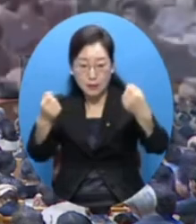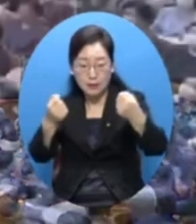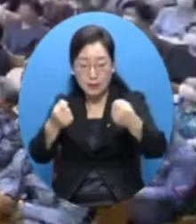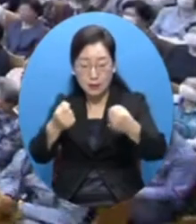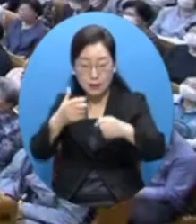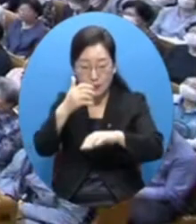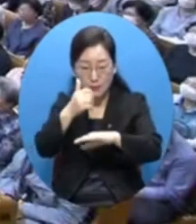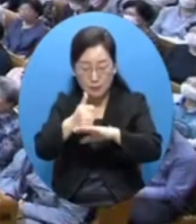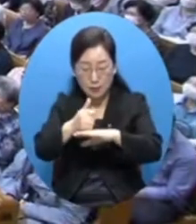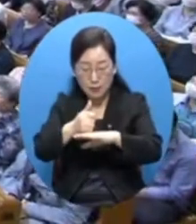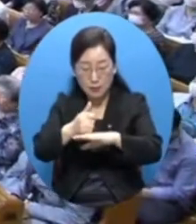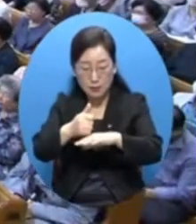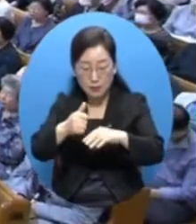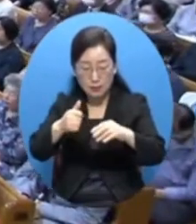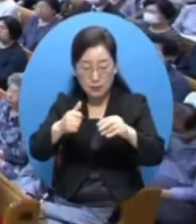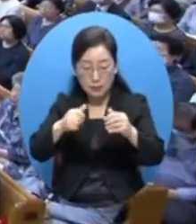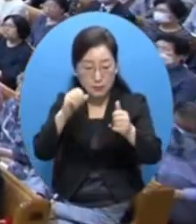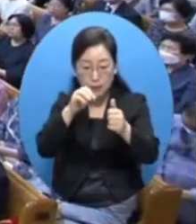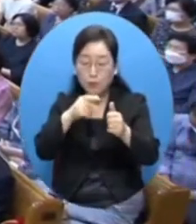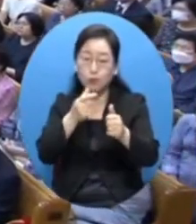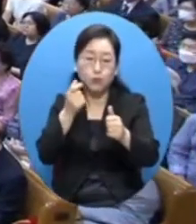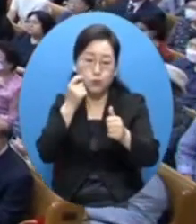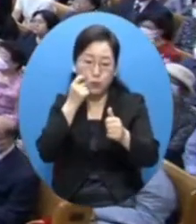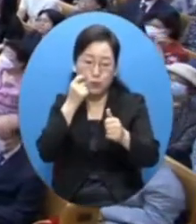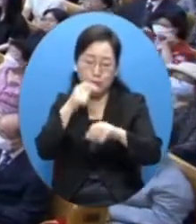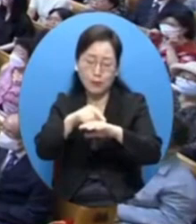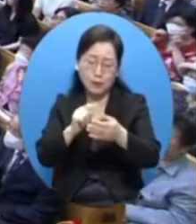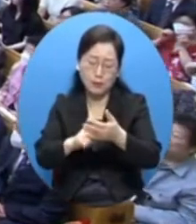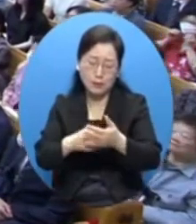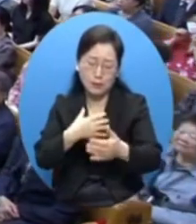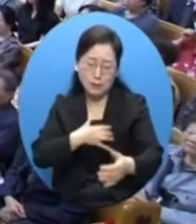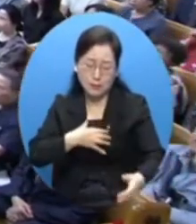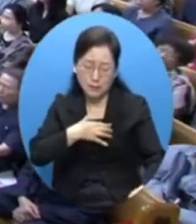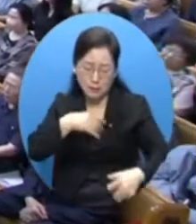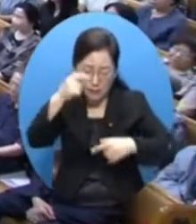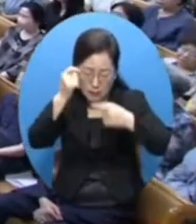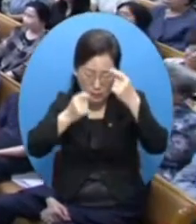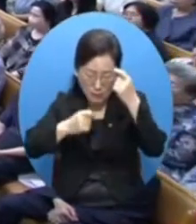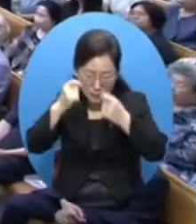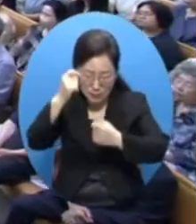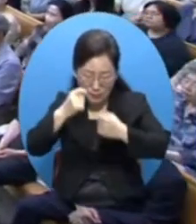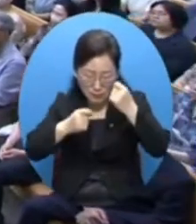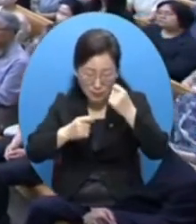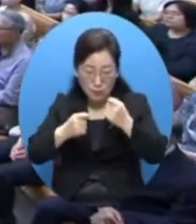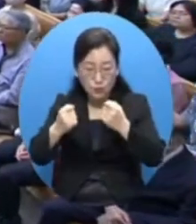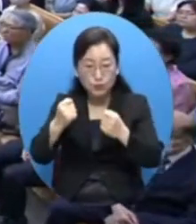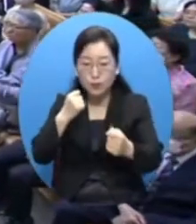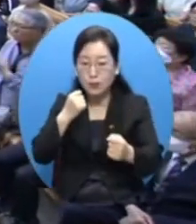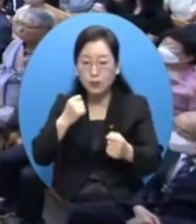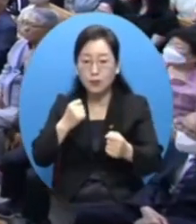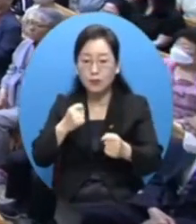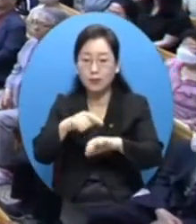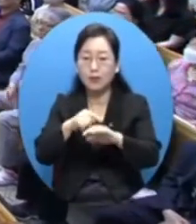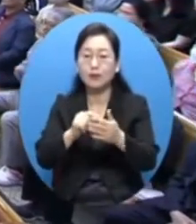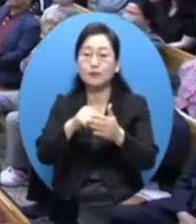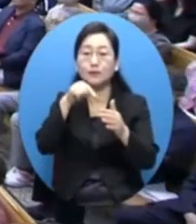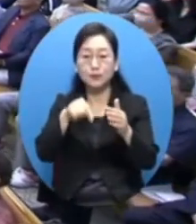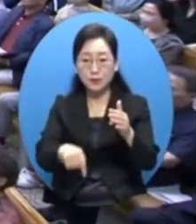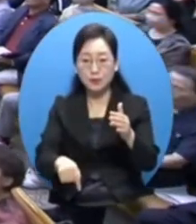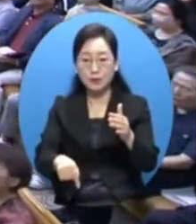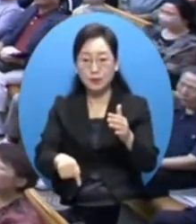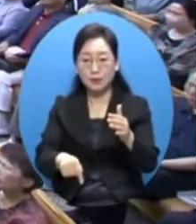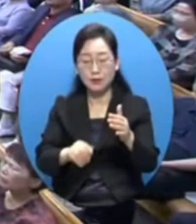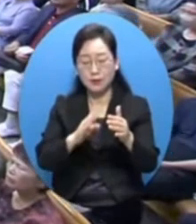마음이 찢기는 고통으로 울부짖어도 부족할 판이었는데 하나님께서 마음에 그